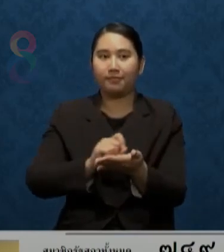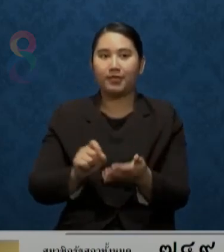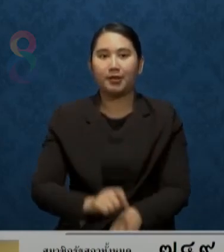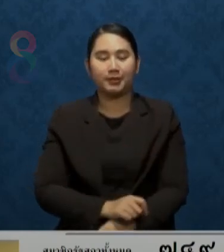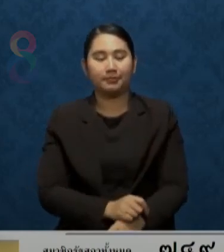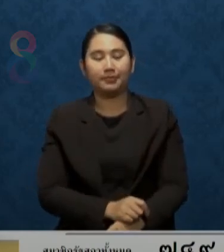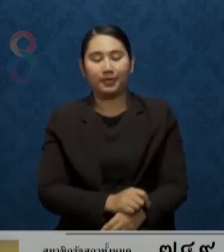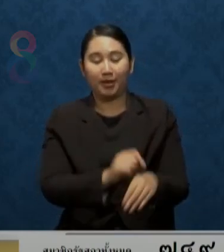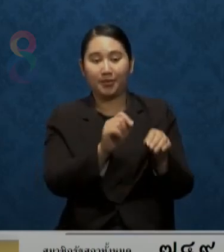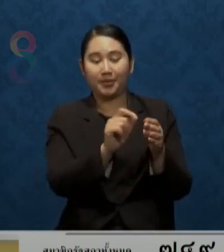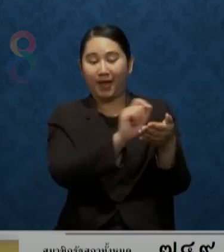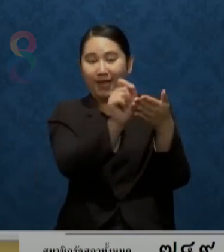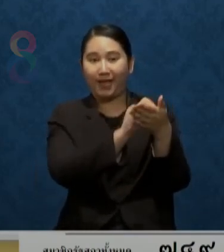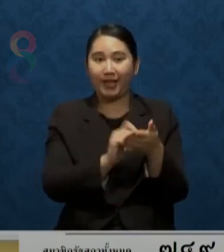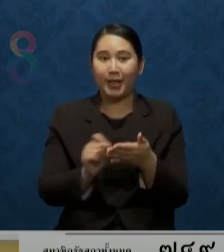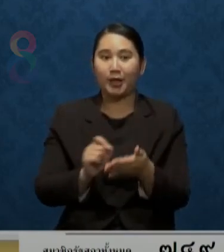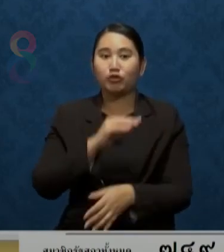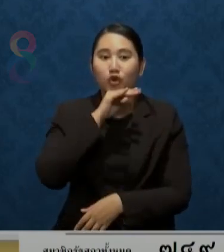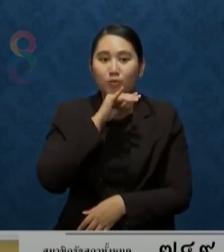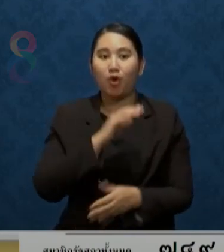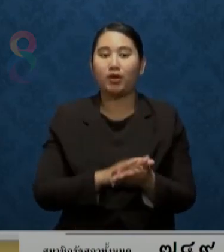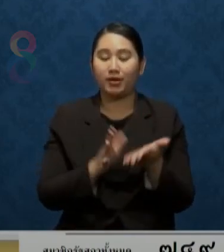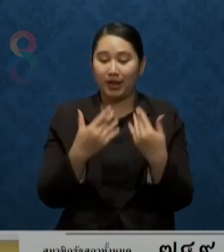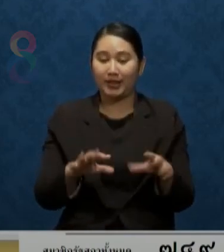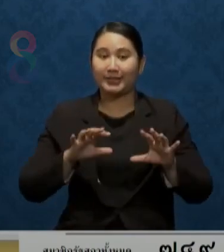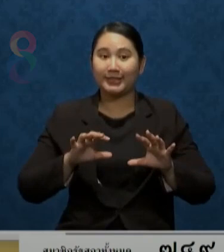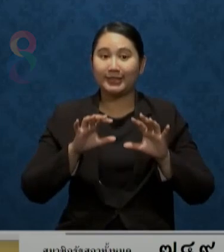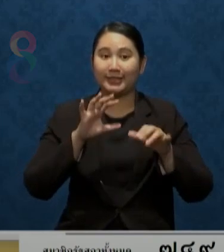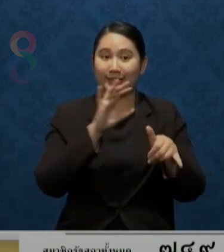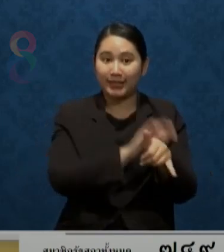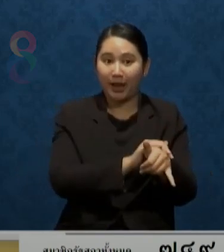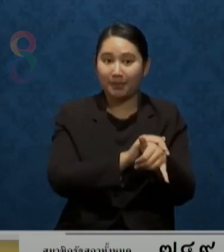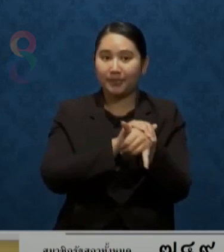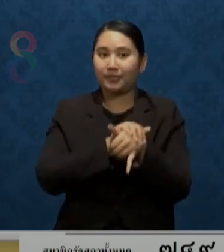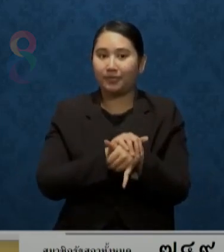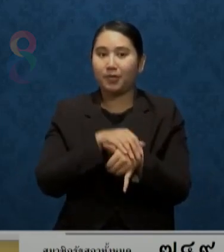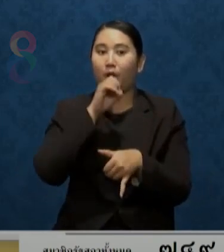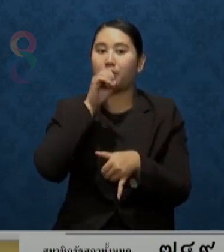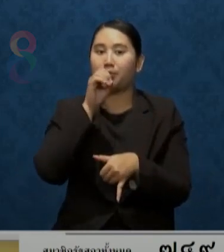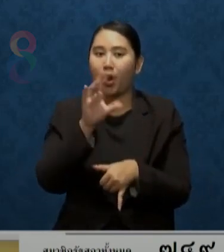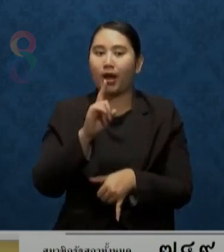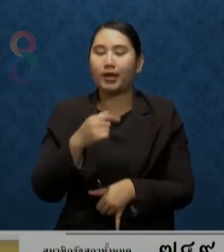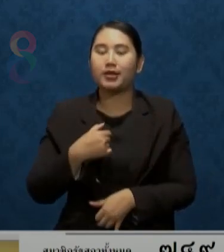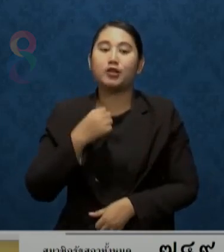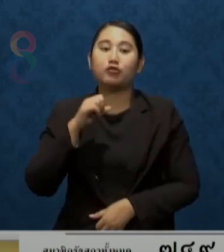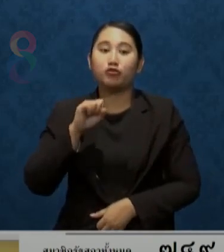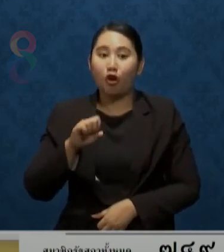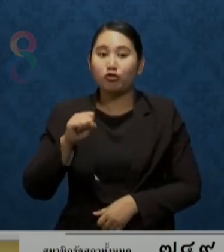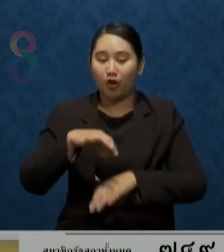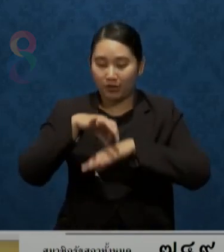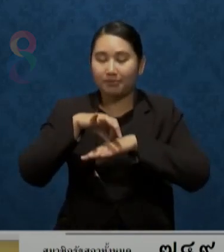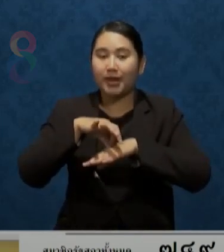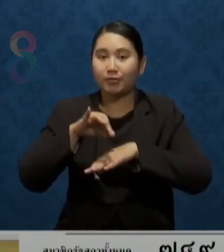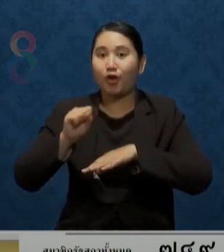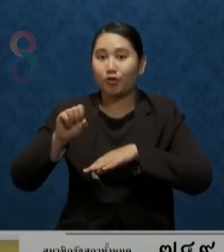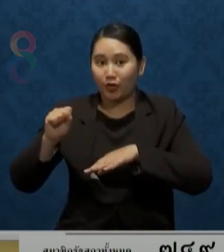พงเพราะคนเหล่านี้ถูกดำเนินคดีครับท่านประธานท่านก็ใช้สถานะความเป็นสมาชิกสภาผู้แทนราษ